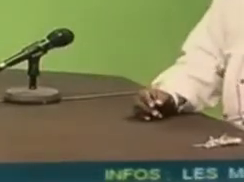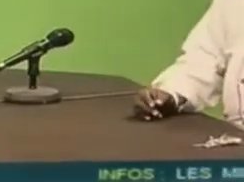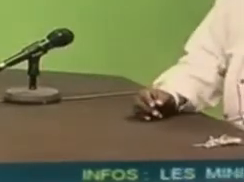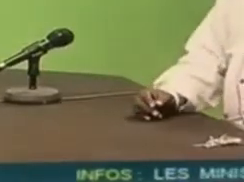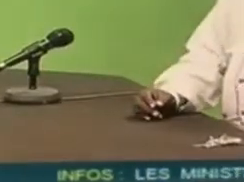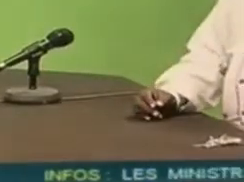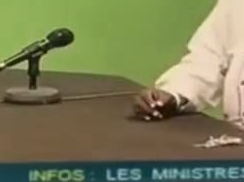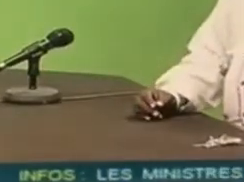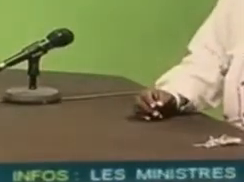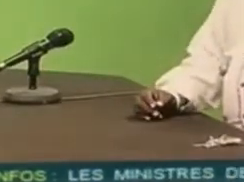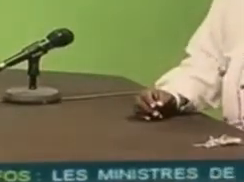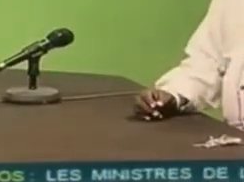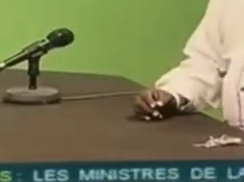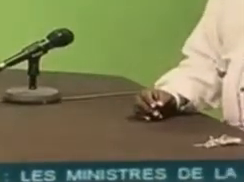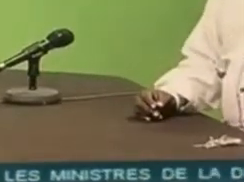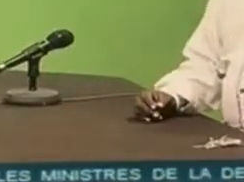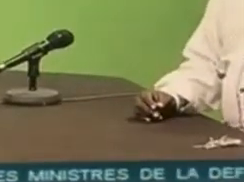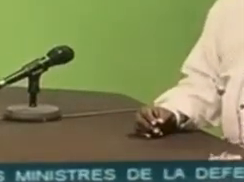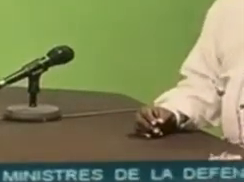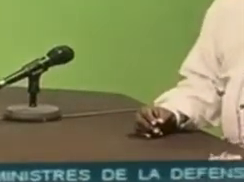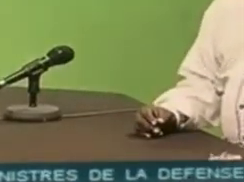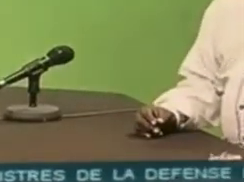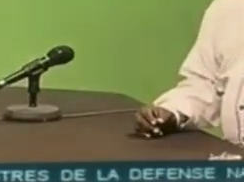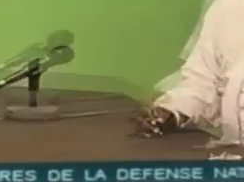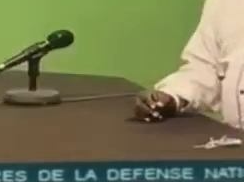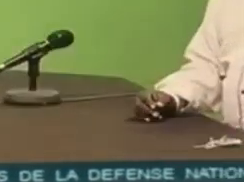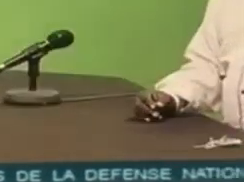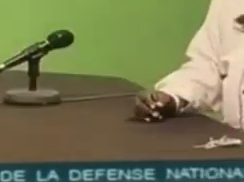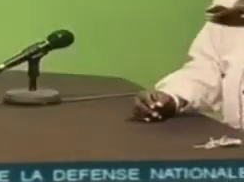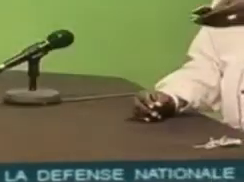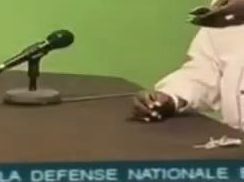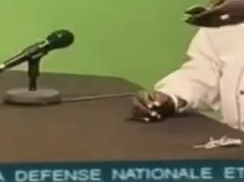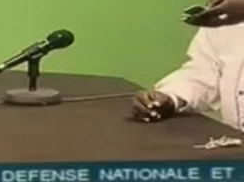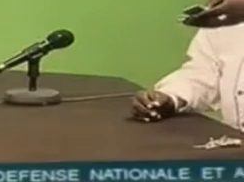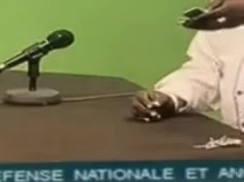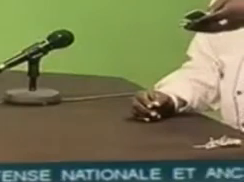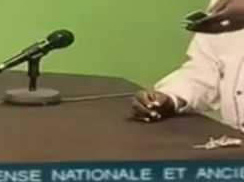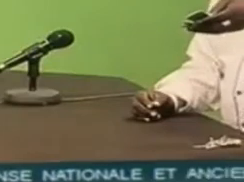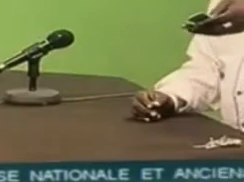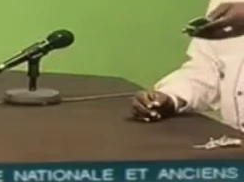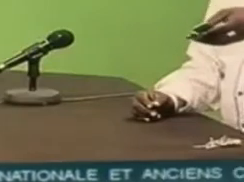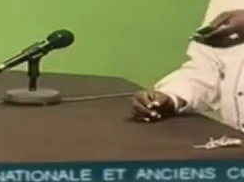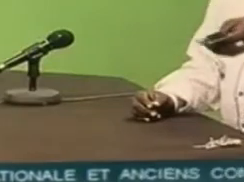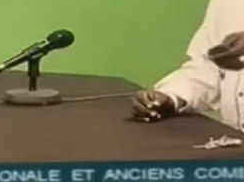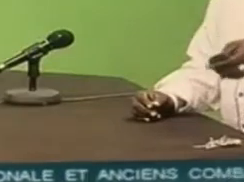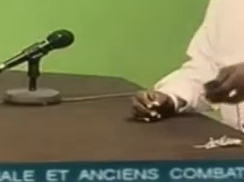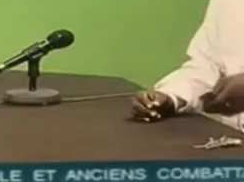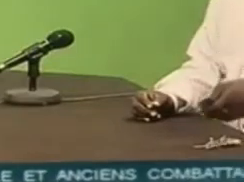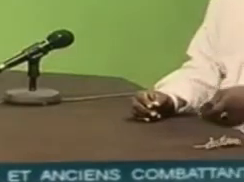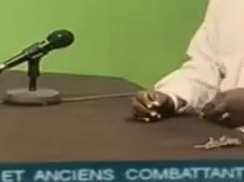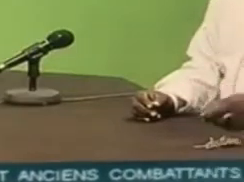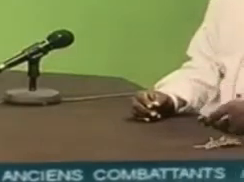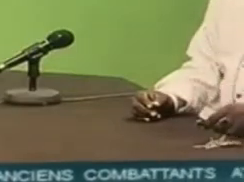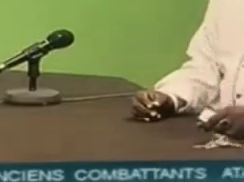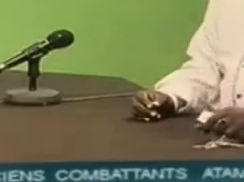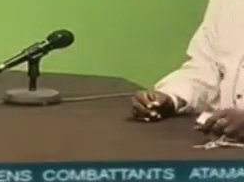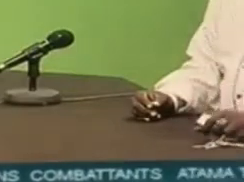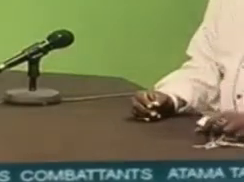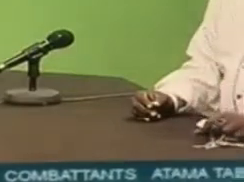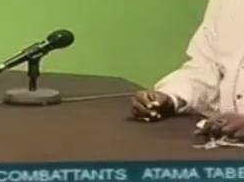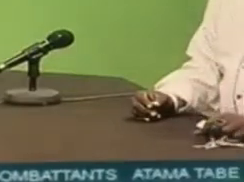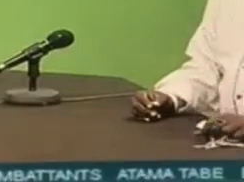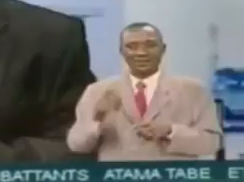RD Congolais, point de vue de Madère, a mis sur papier de gros moyens pour les travaux géophysiques sur toute l'étendue du